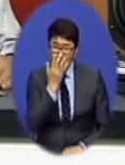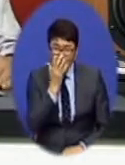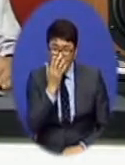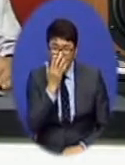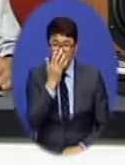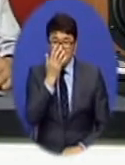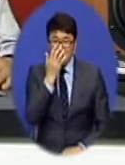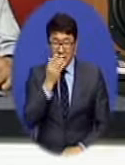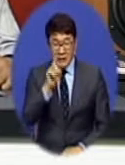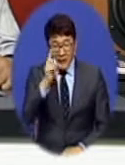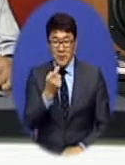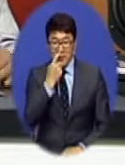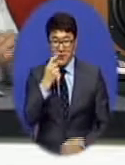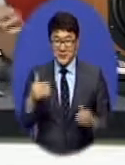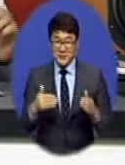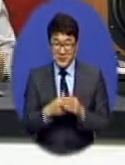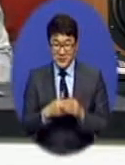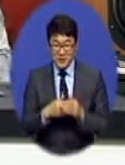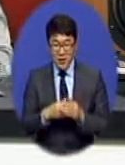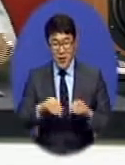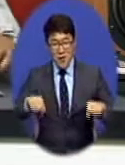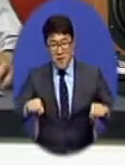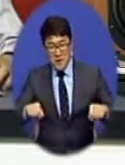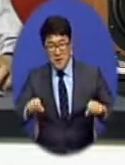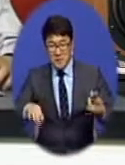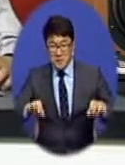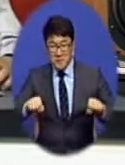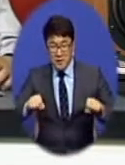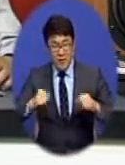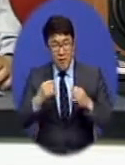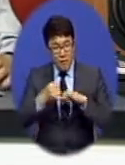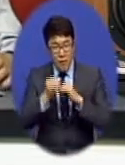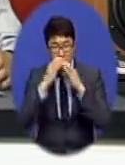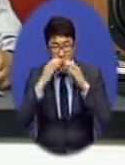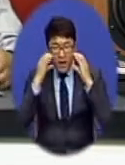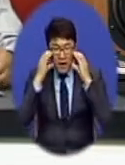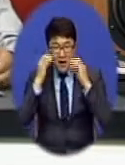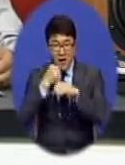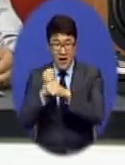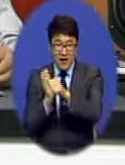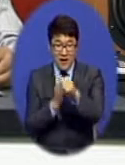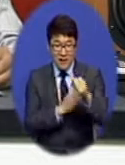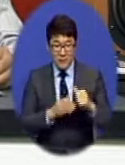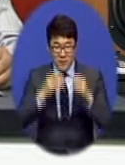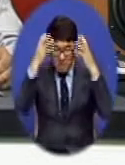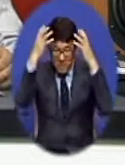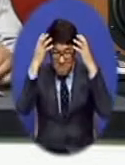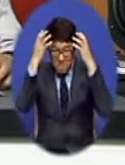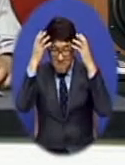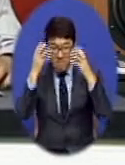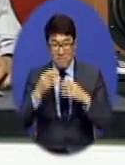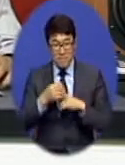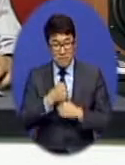사이카 그래가지고. 하나 더 배웠습니다. 예. 네, 사이카 타시느라 예, 예. 아, 마스크 꼭 하고 타세요. 예, 예, 마스크 하고 헬멧 꼭 타고 있어요.